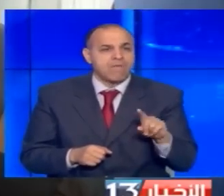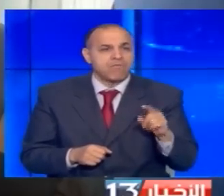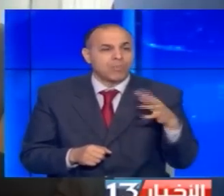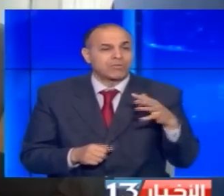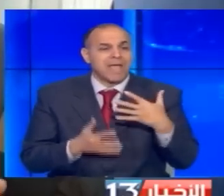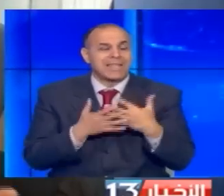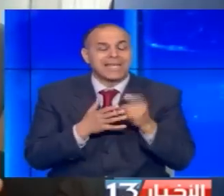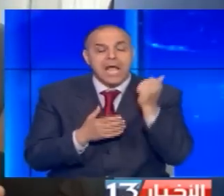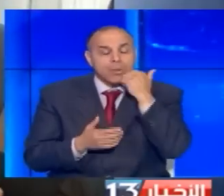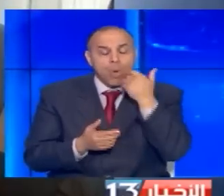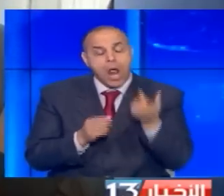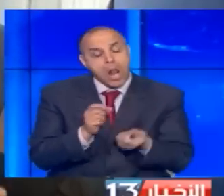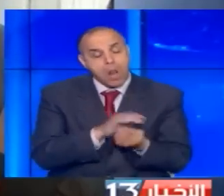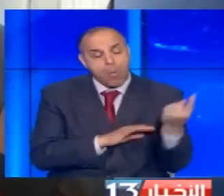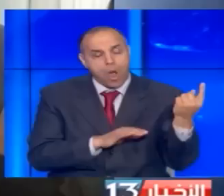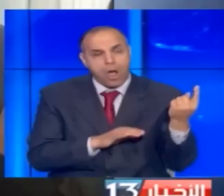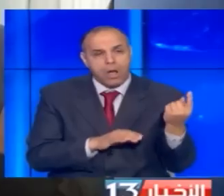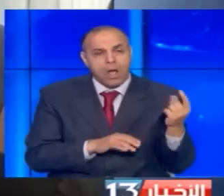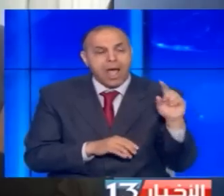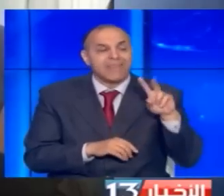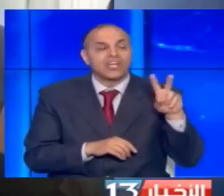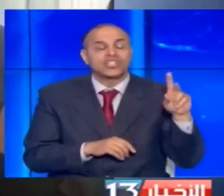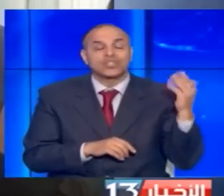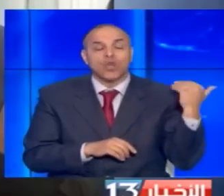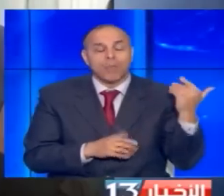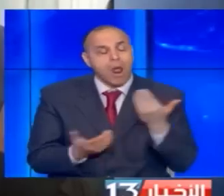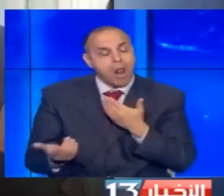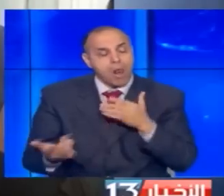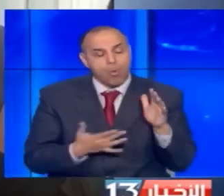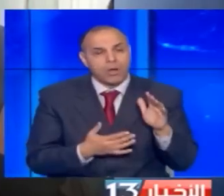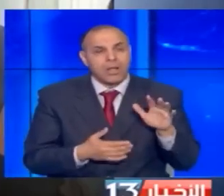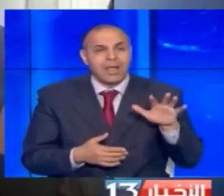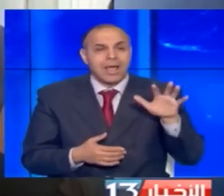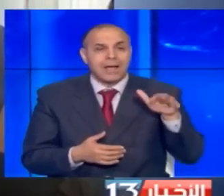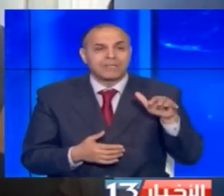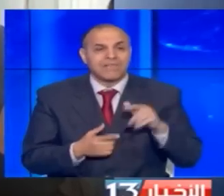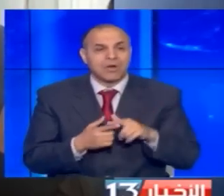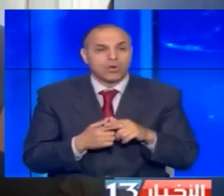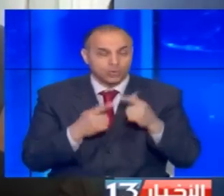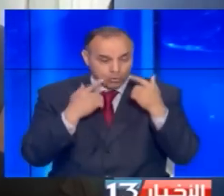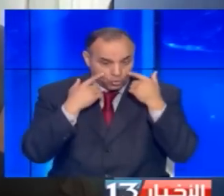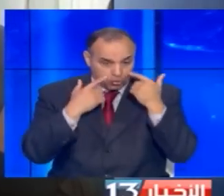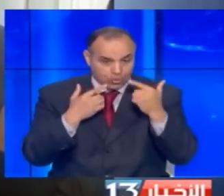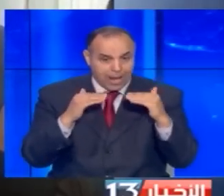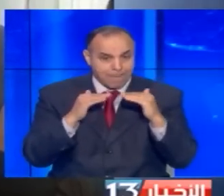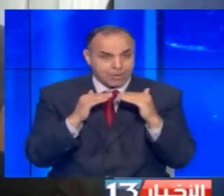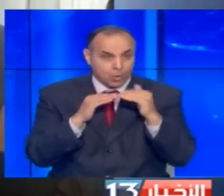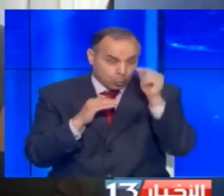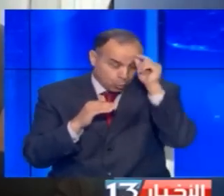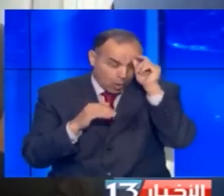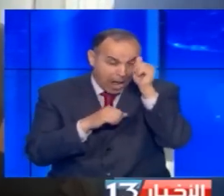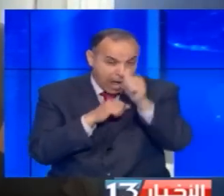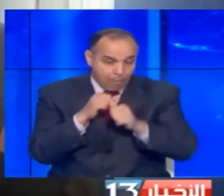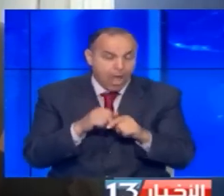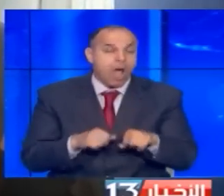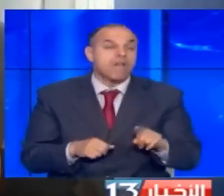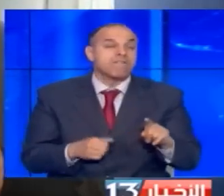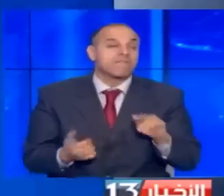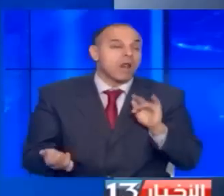برك هذايا طرناطه ونص من 12 ديسمبر 5000، اما كان تاخذ المستوى على طول السنه بالالاف.